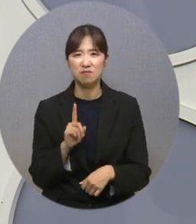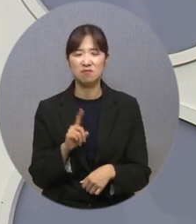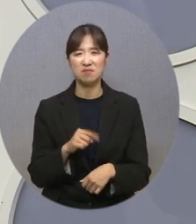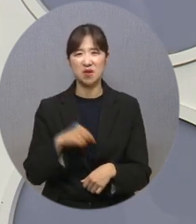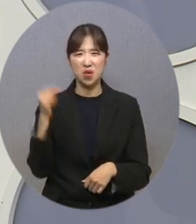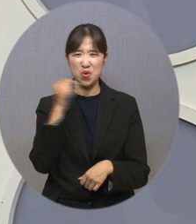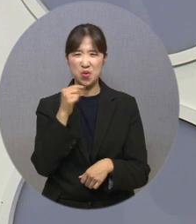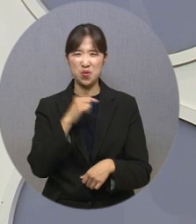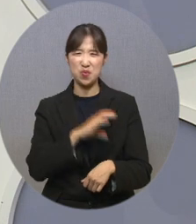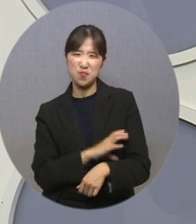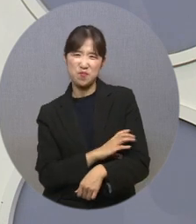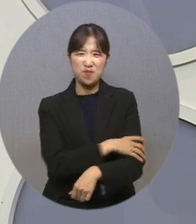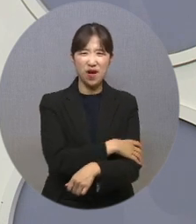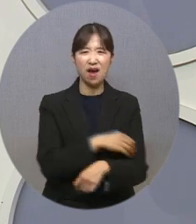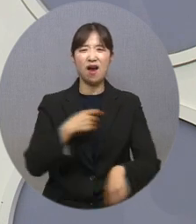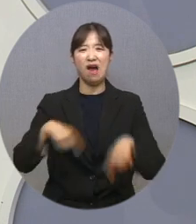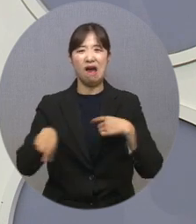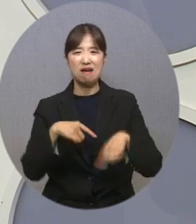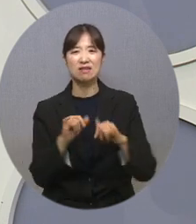독재자로 각인이 돼버리고